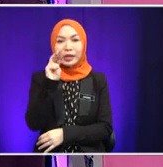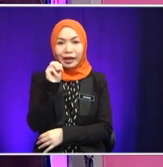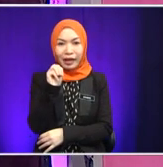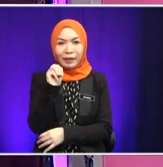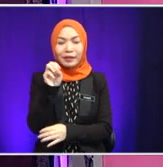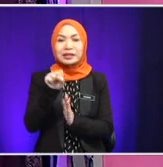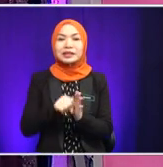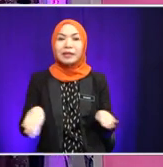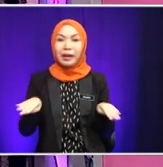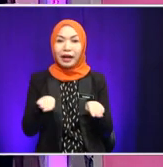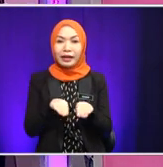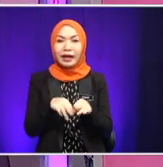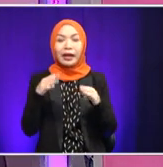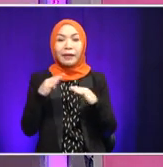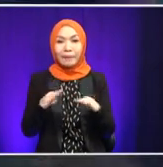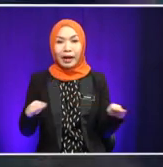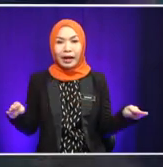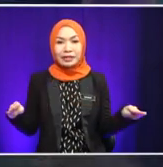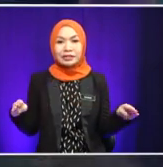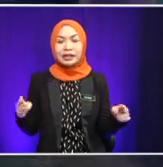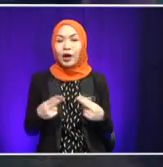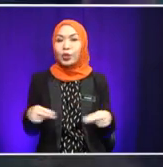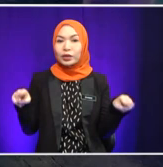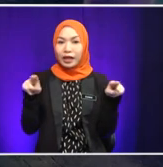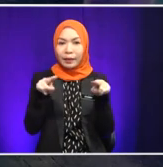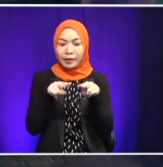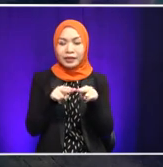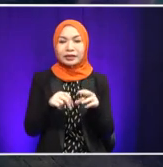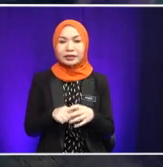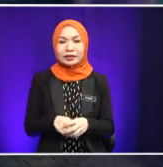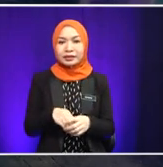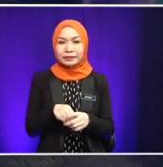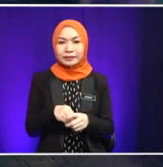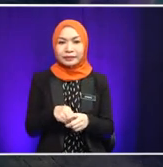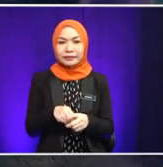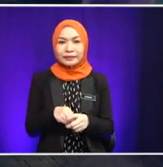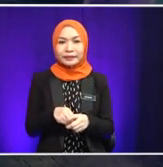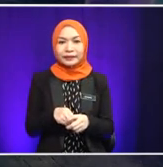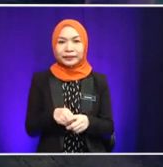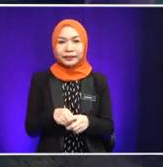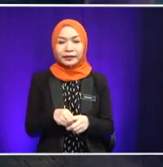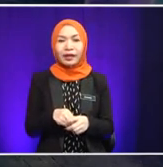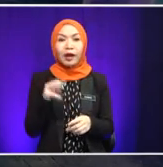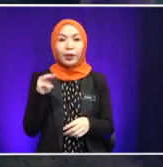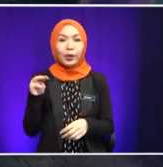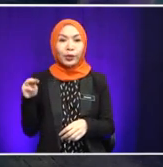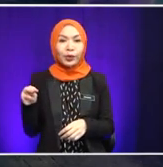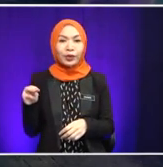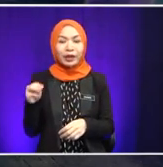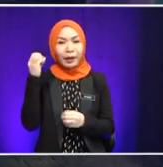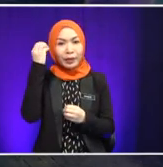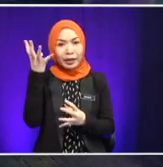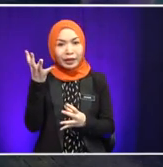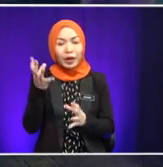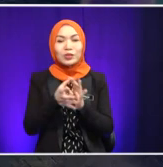kalau perasaan tadi beliau Saya tunjukkan video yang pertama tadi kan yang mana pelajar-pelajari murid saya mereka mengatakan ucapan selamat sejati dalam